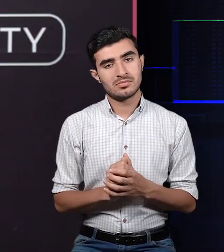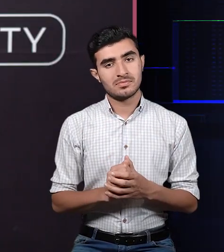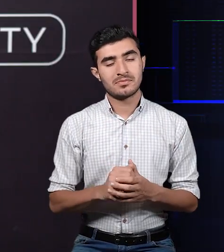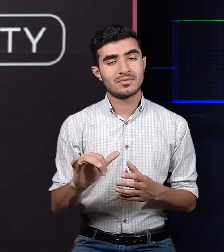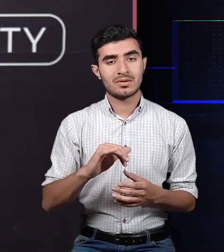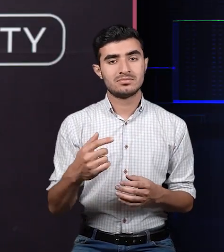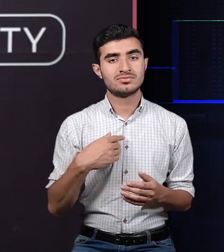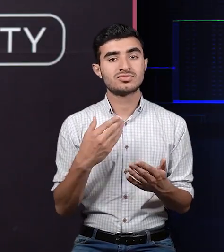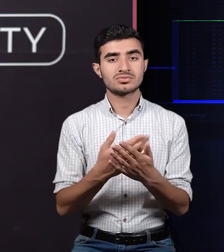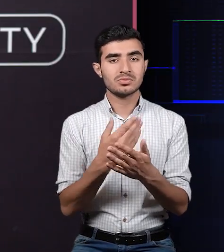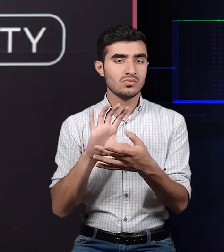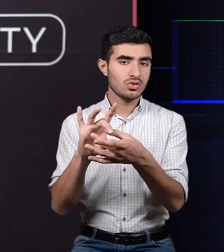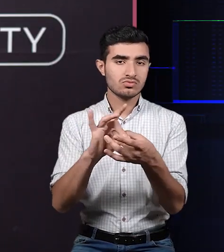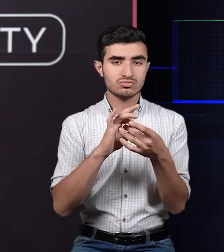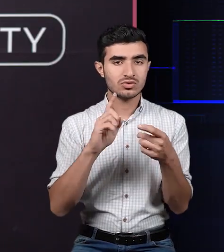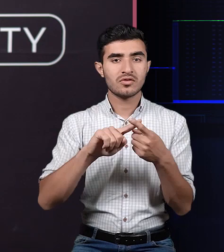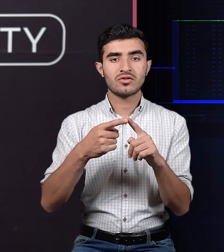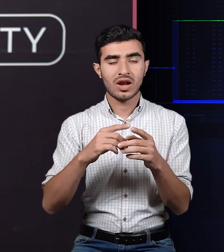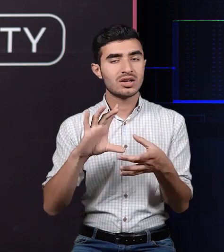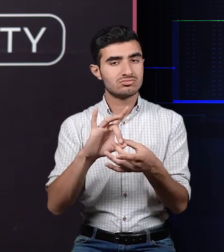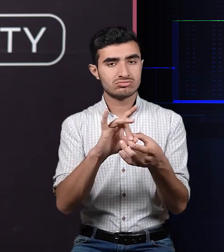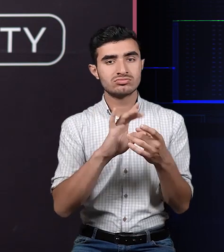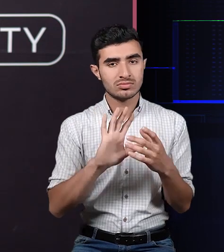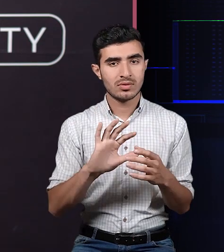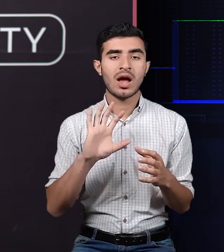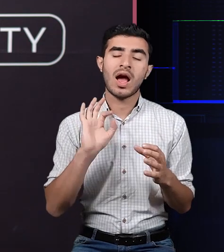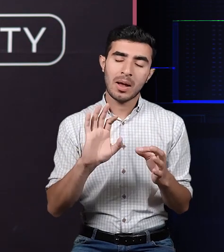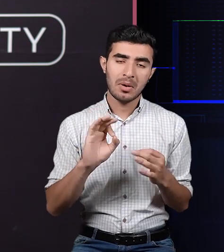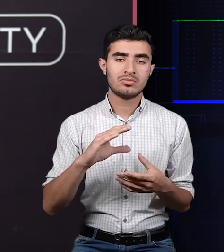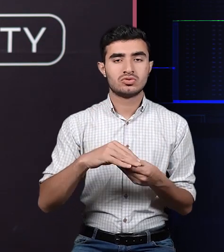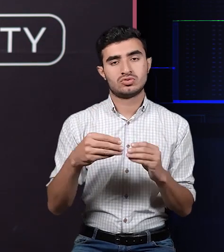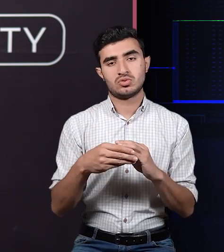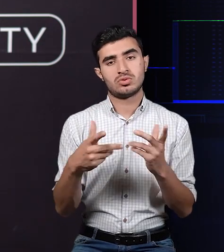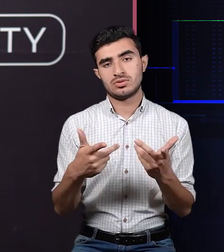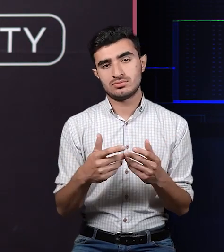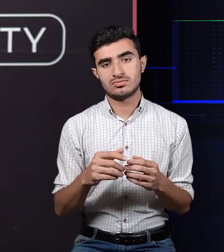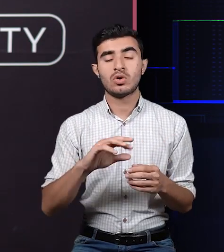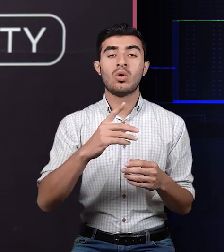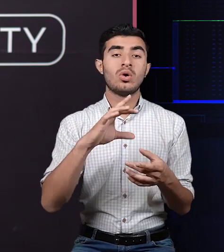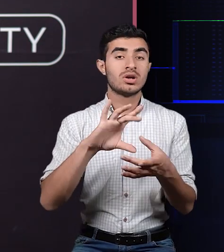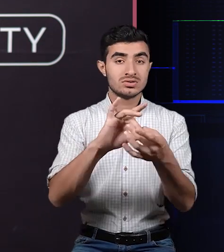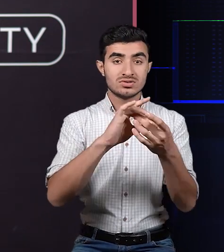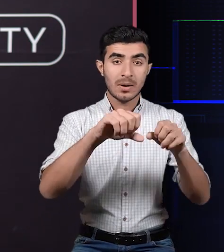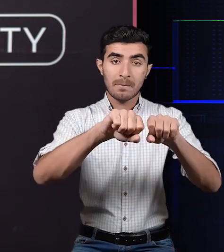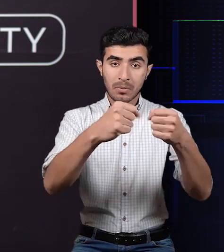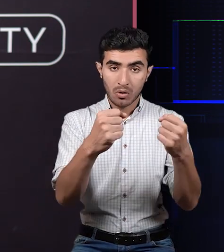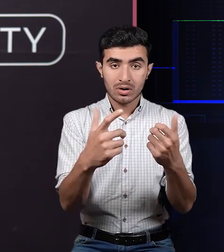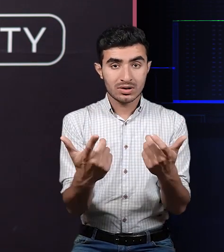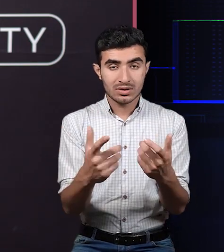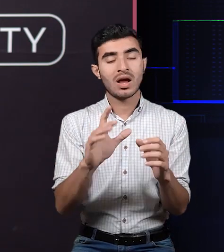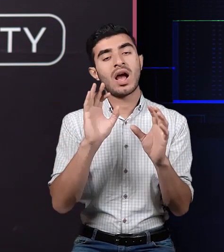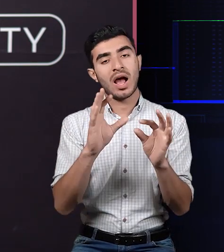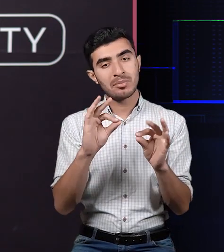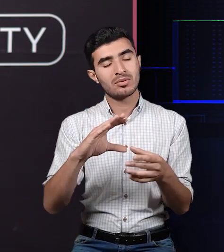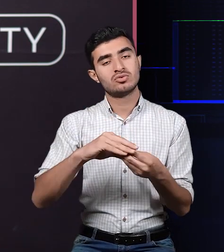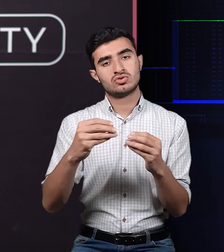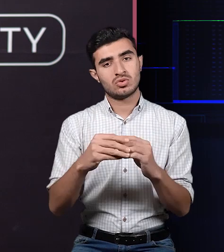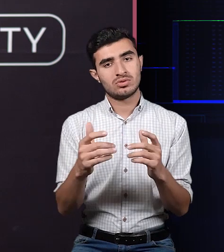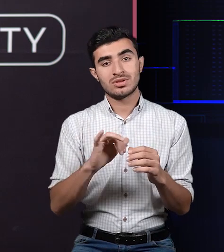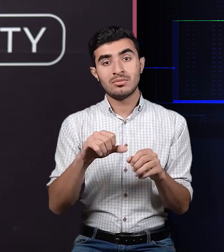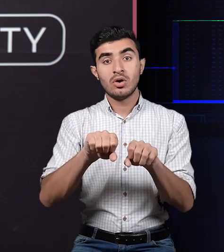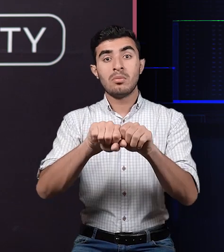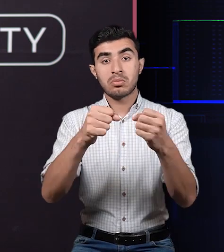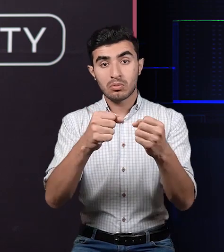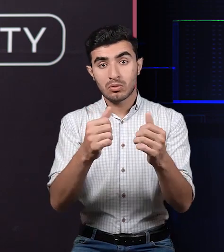ہم بناتے ہیں یہ ایک کہانی ہے، جو رشتے ہم سے ٹوٹ جاتے ہیں یہ ایک کہانی ہے، یہ ٹوٹے ہوئے رشتے پھر سے جڑ جاتے ہیں یہ